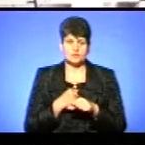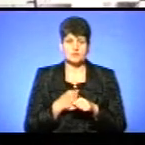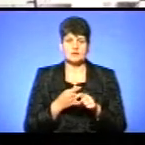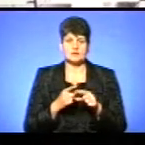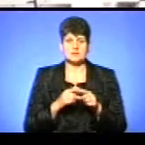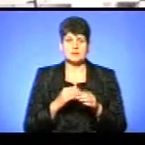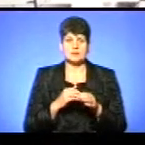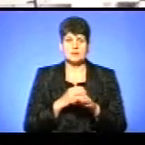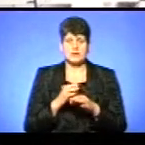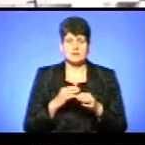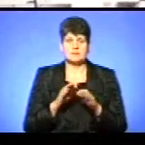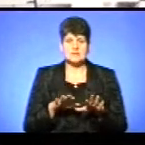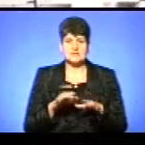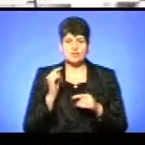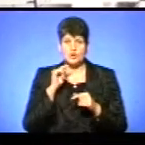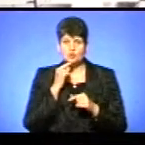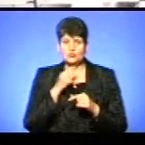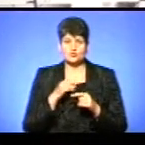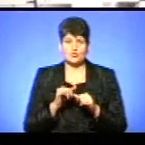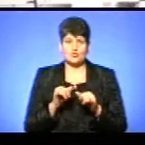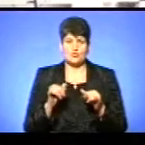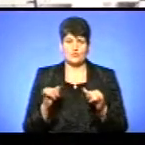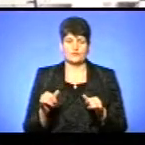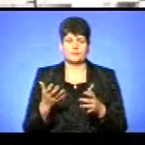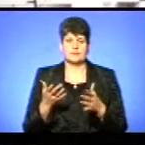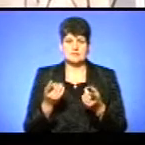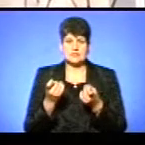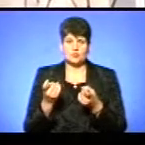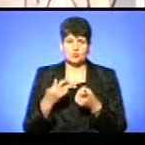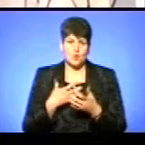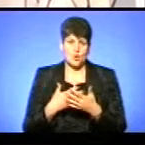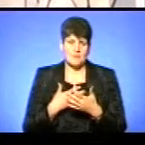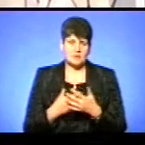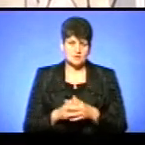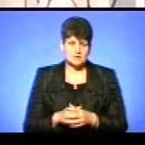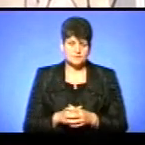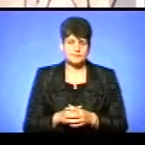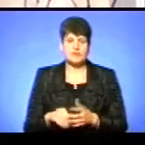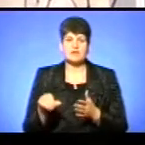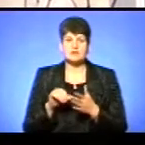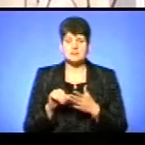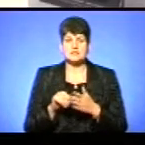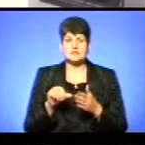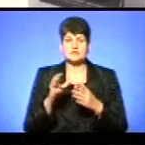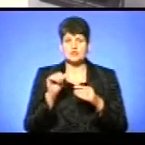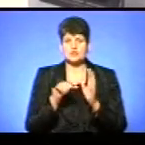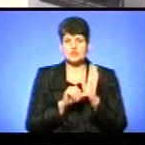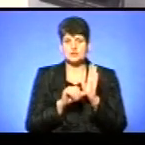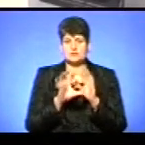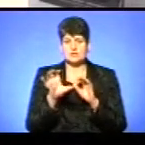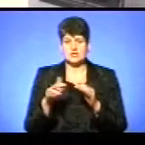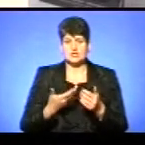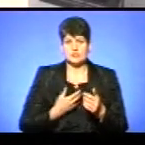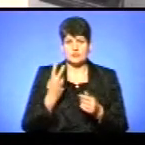програм місцевого економічного розвитку, покращення послуг, залучення громадськості. На виставці представлено 6 світлин із життя двох